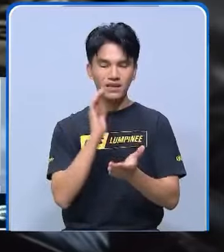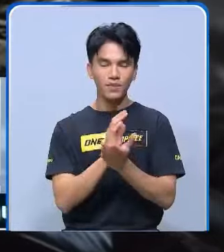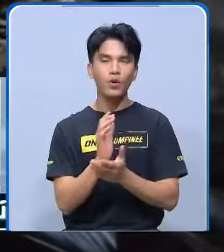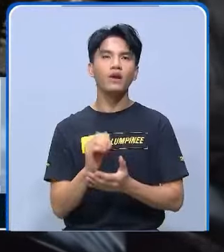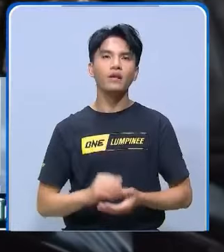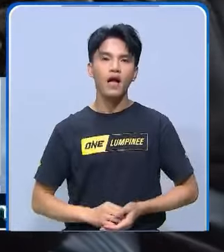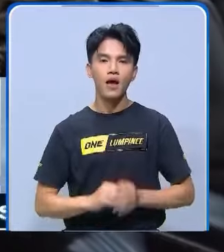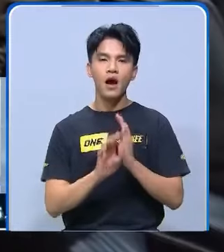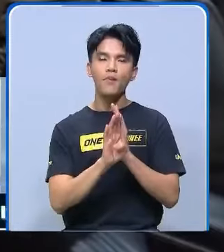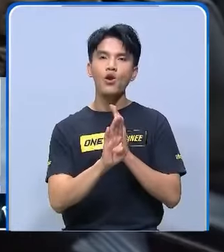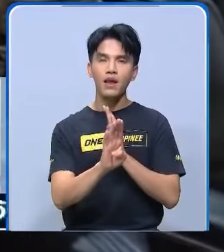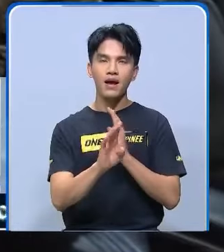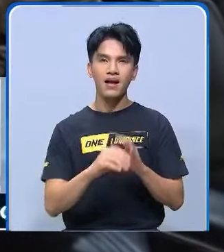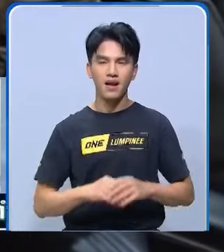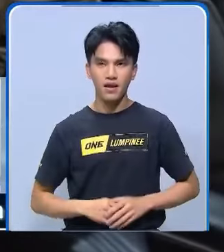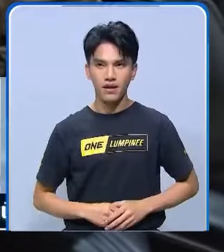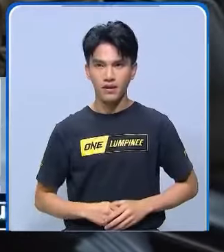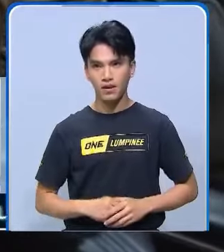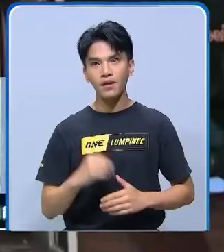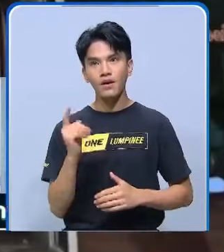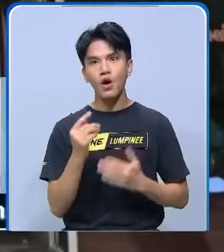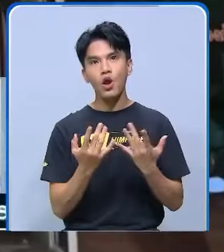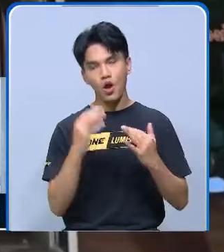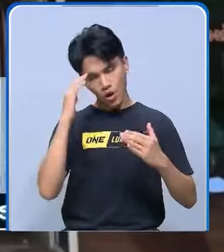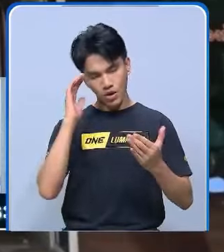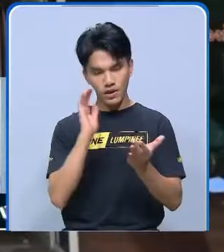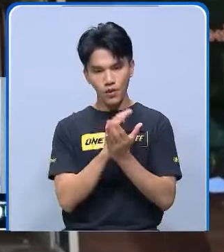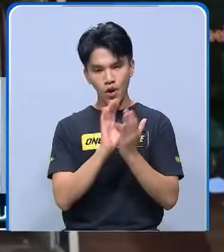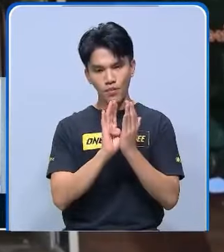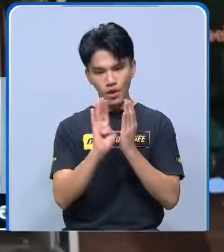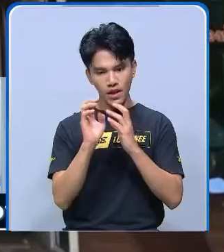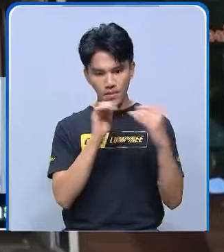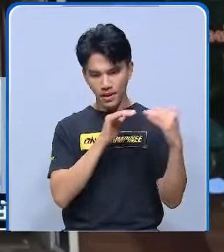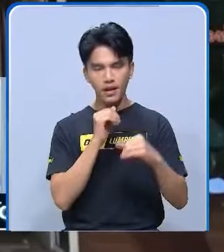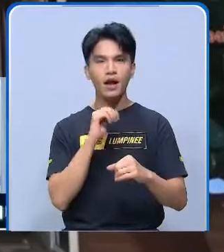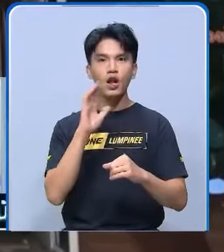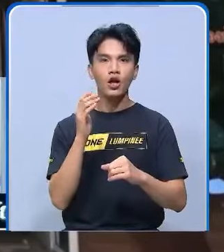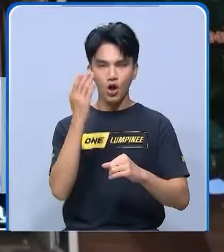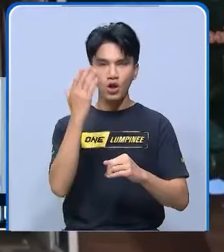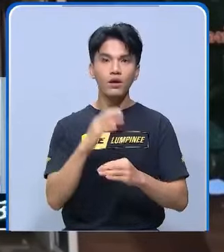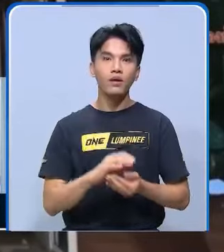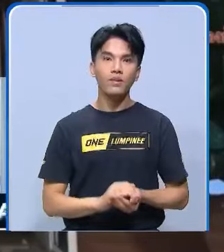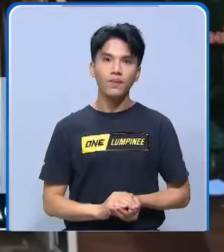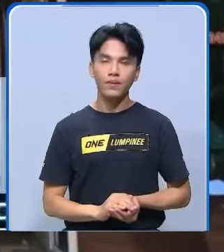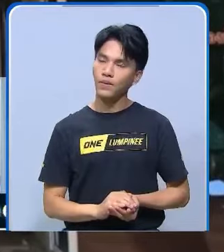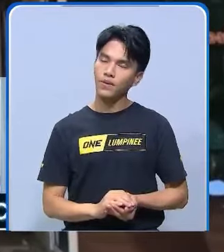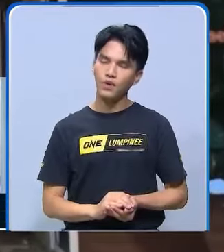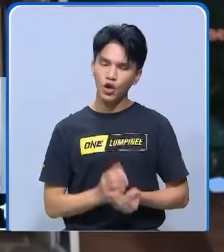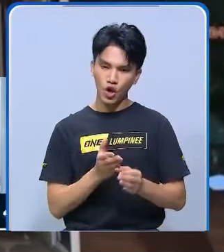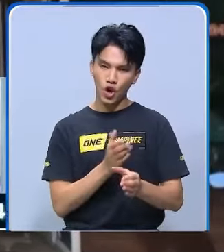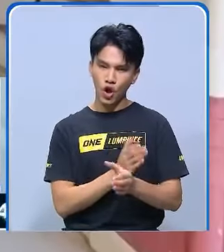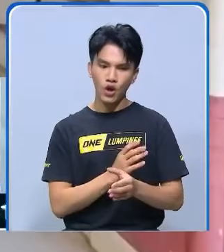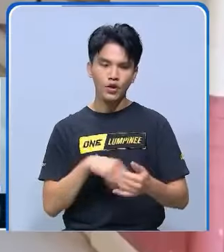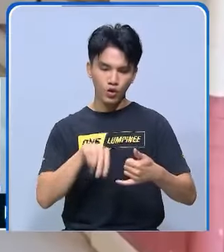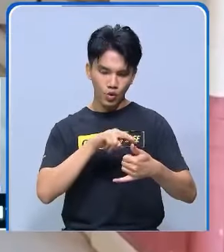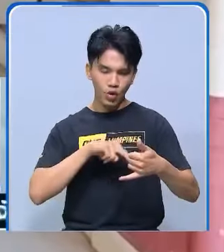ก็คือที่บุรีรัมย์มั้งนะ ถู กไหมแล้วก็ที่เขาบอกว่าเดี๋ยวรอตำรวจทางบุรีรัมย์ประสานส่งข้อมูลมาให้ทางแสนสุขอีกทีนึงแล้วก็เขาก่อนหน้านี้เขาไปตรวจร่างกาย